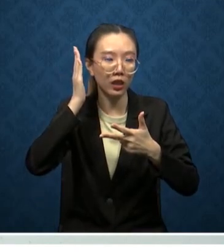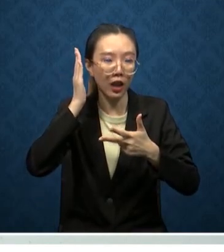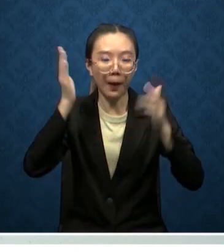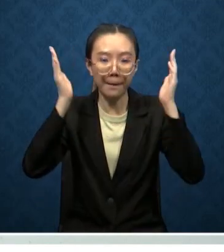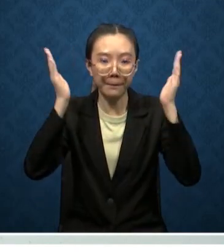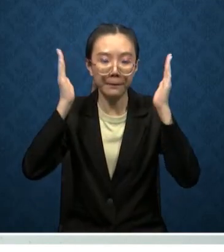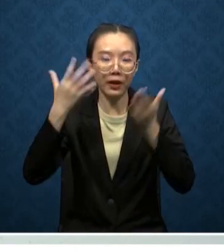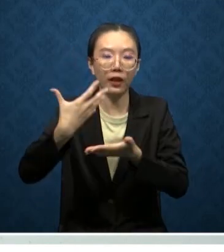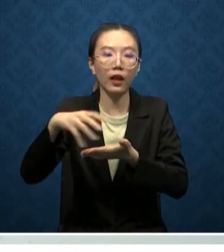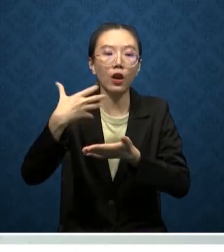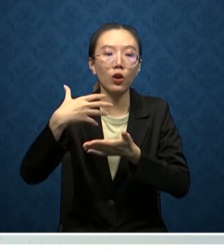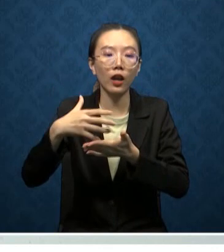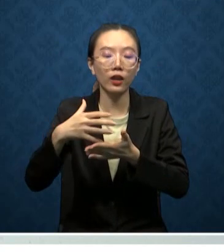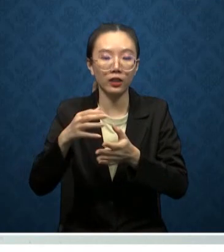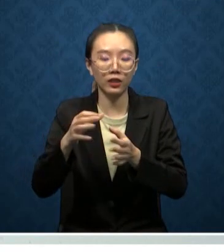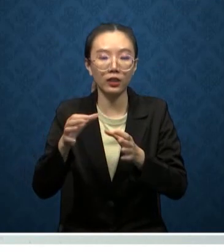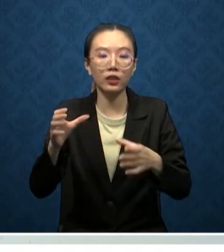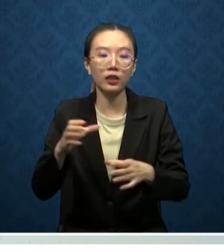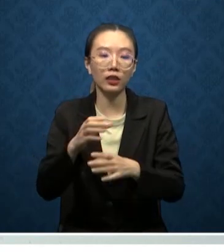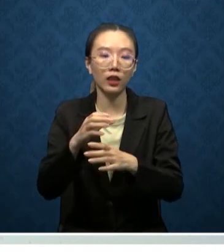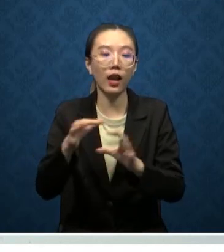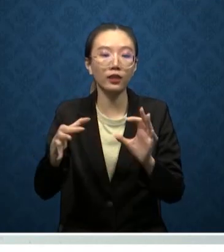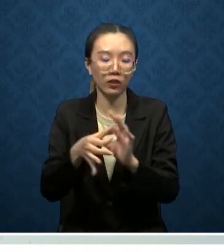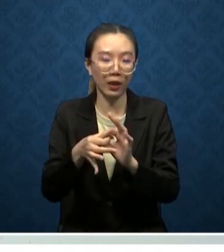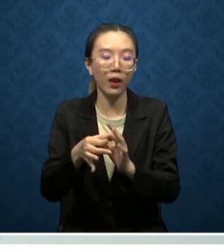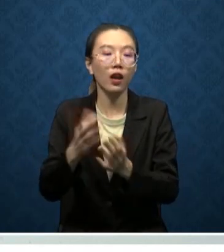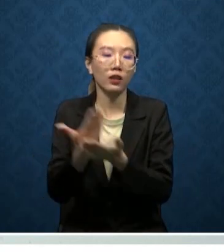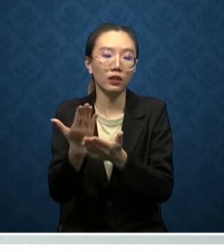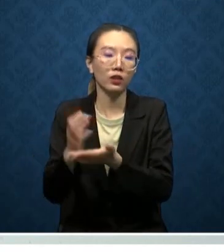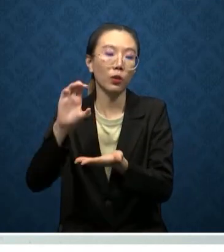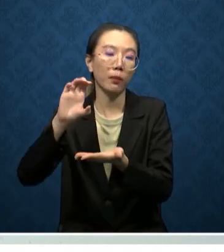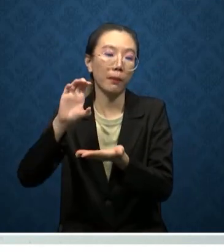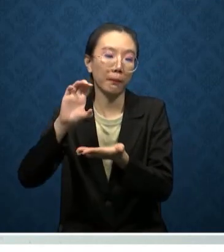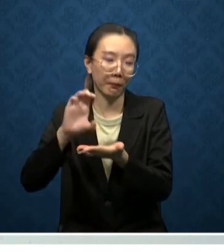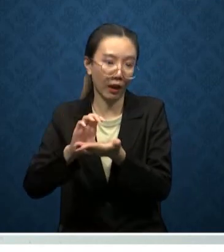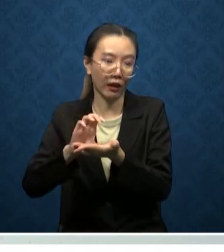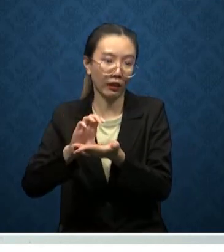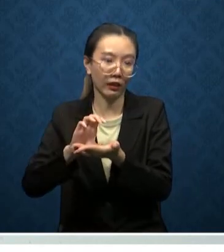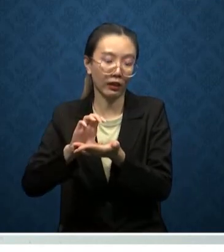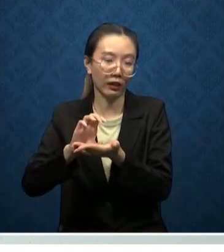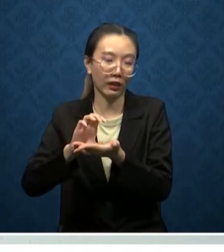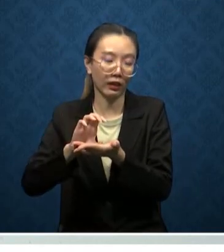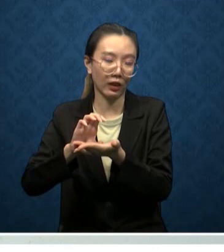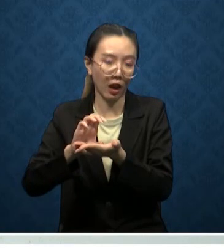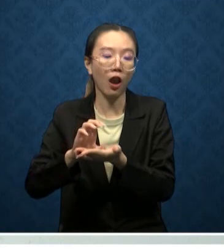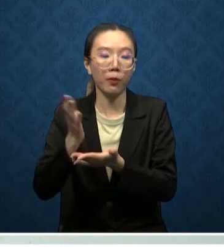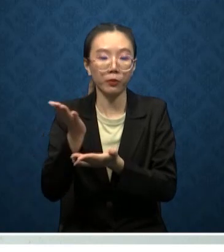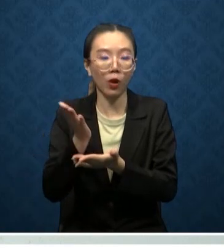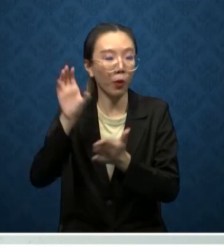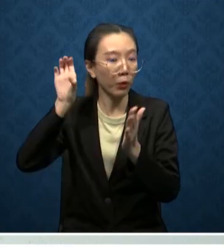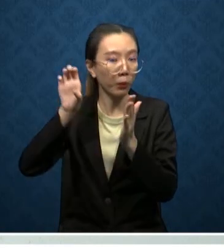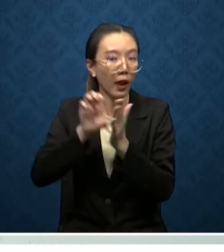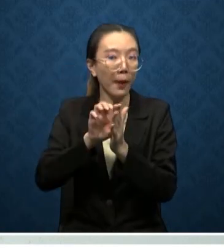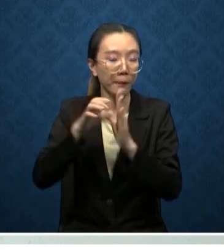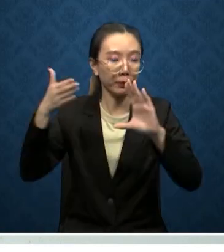เรื่องการติดตามการบริหารงบประมาณโดยท่านพลเอกชาตอุดมขอฉาย PowerPointเพื่อ